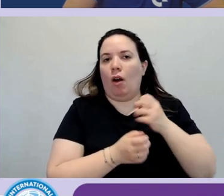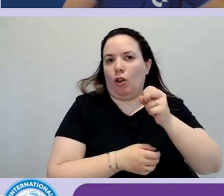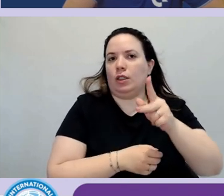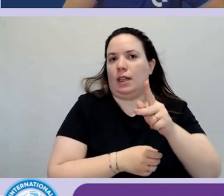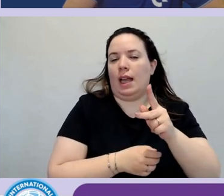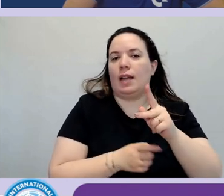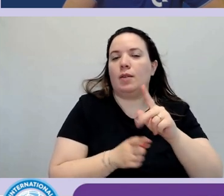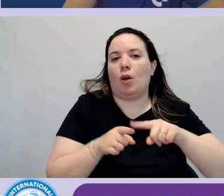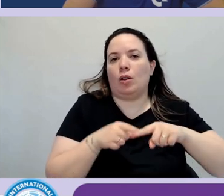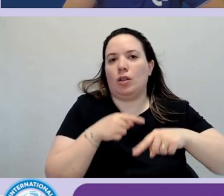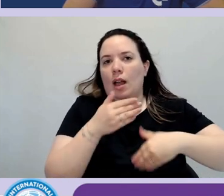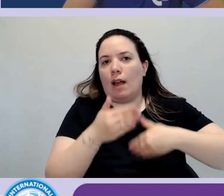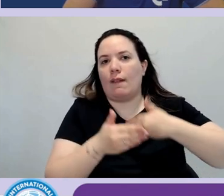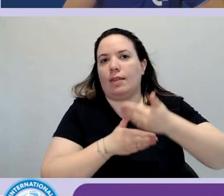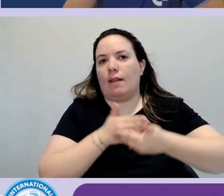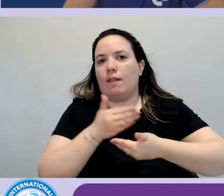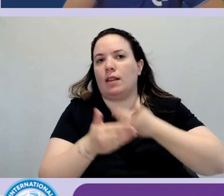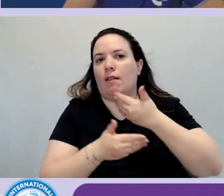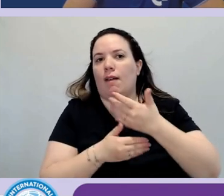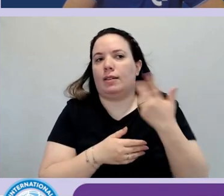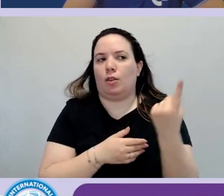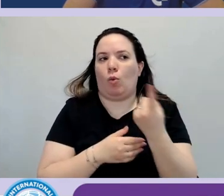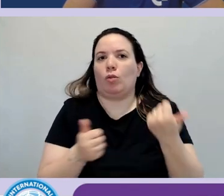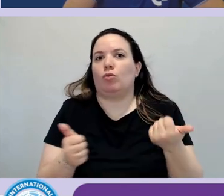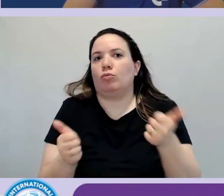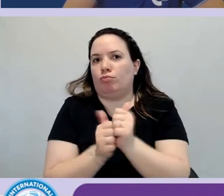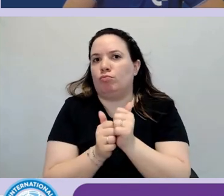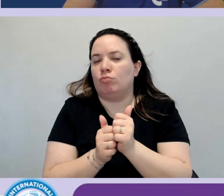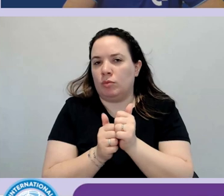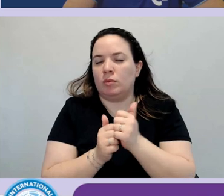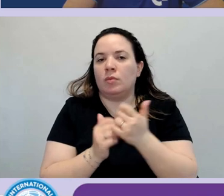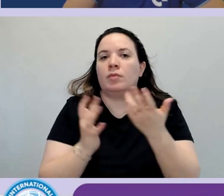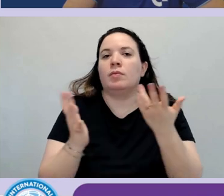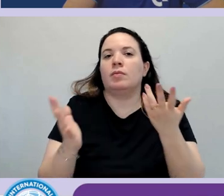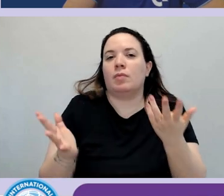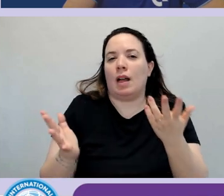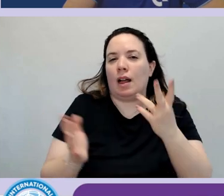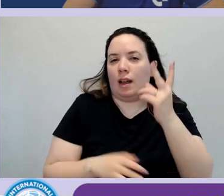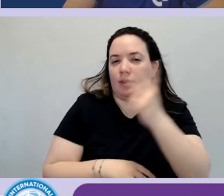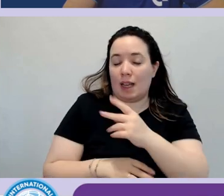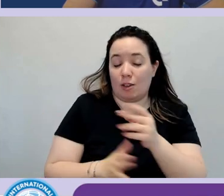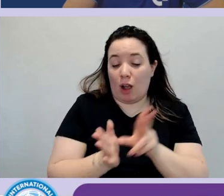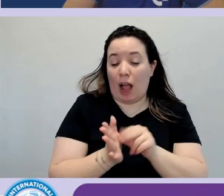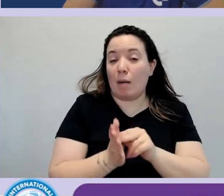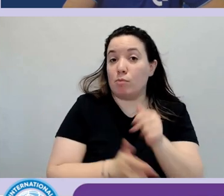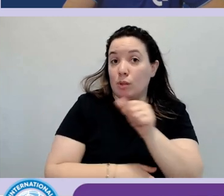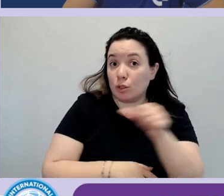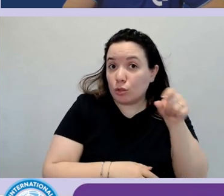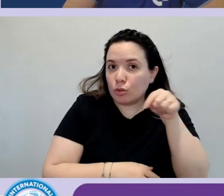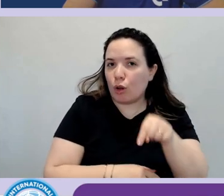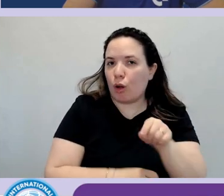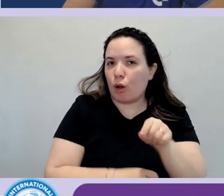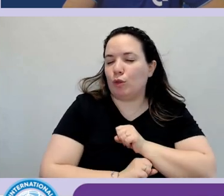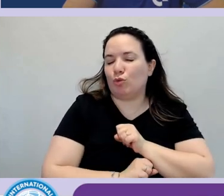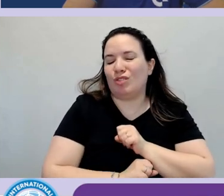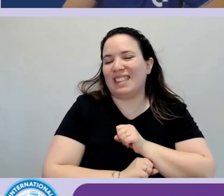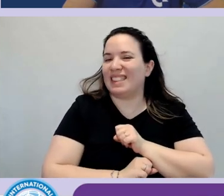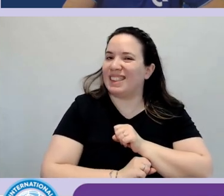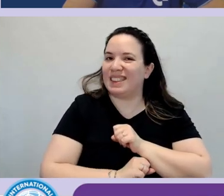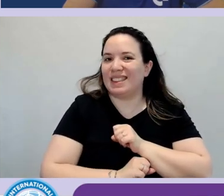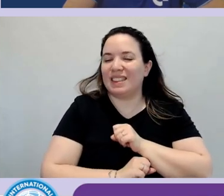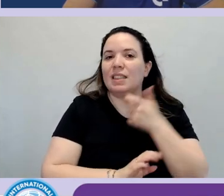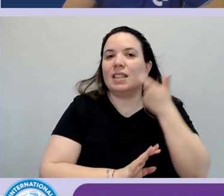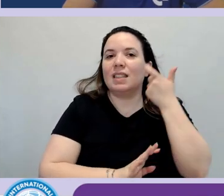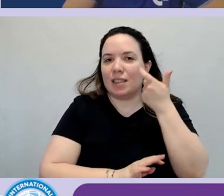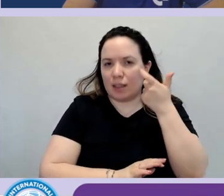che si naviga man mano che si va però ecco non bisogna affidarsi totalmente a queste a queste app